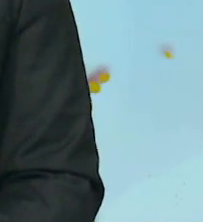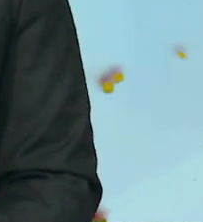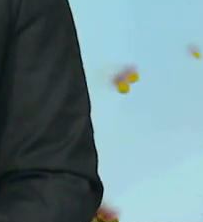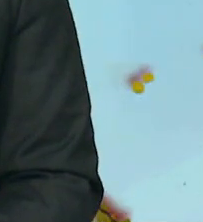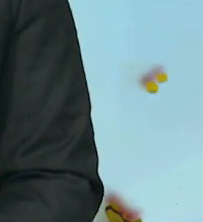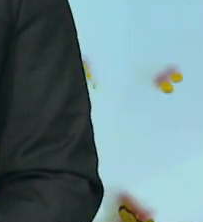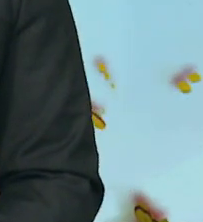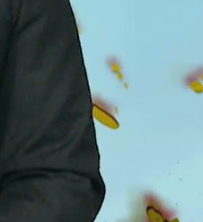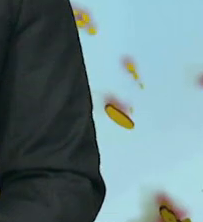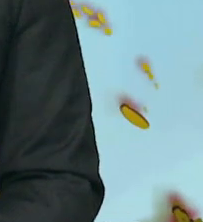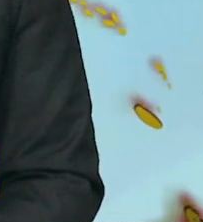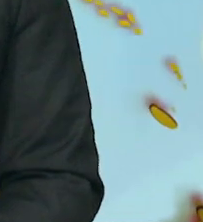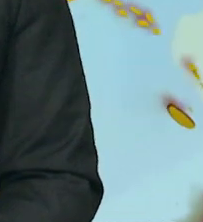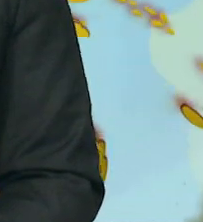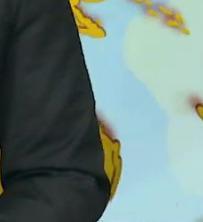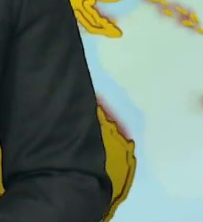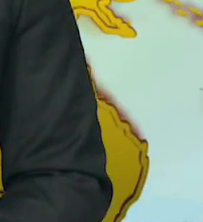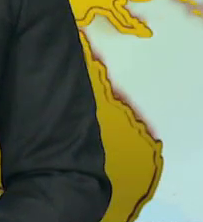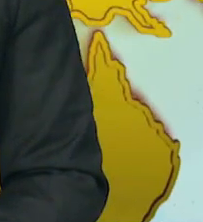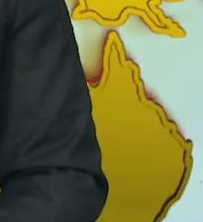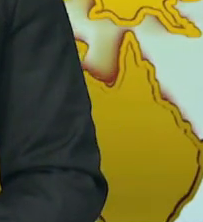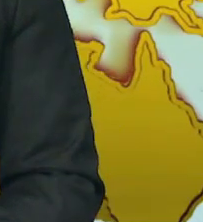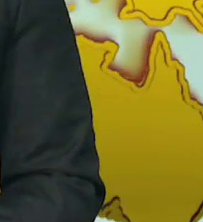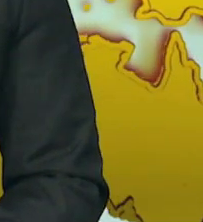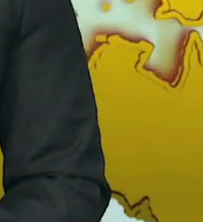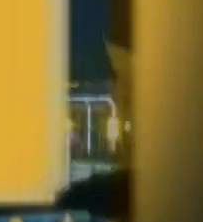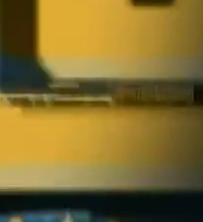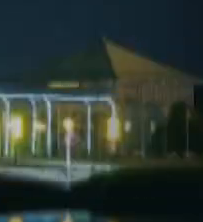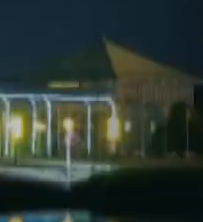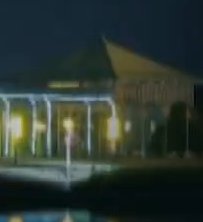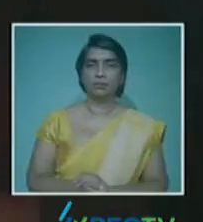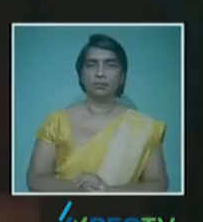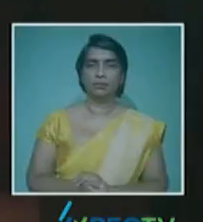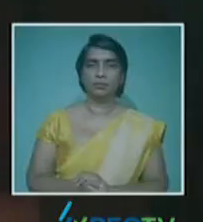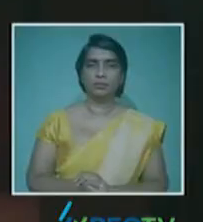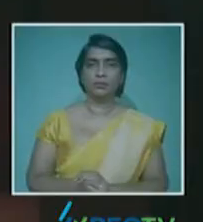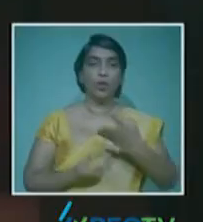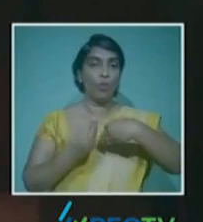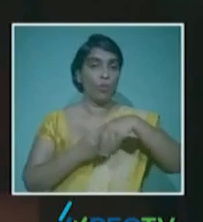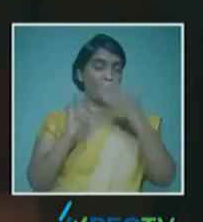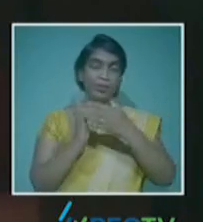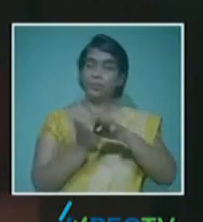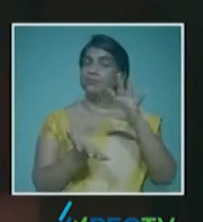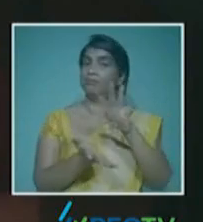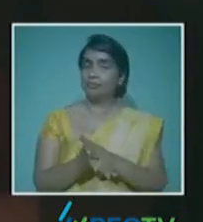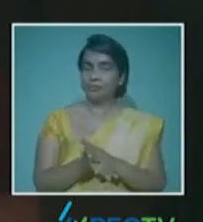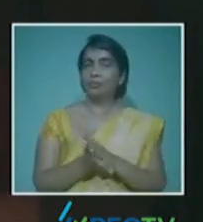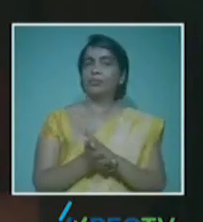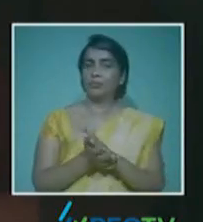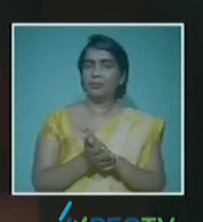දැඩි අවධානයක් යොමු වුණා ඒ ඇතුළු ඊයේ පාර්ලිමේන්තුවේ තොරතුරු වෙතයි දැන් අවධානය පෝර පිළිබඳව ගත්ත